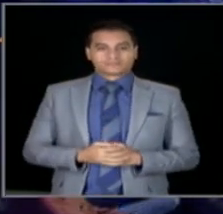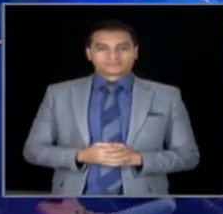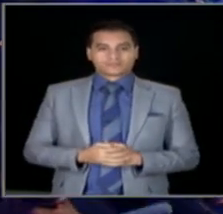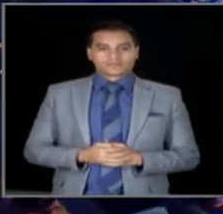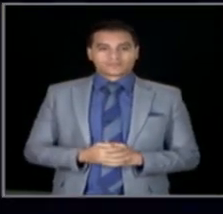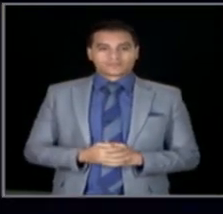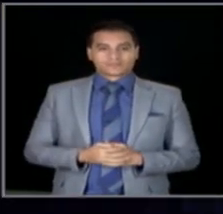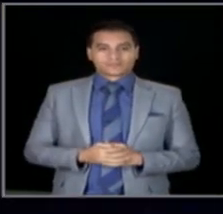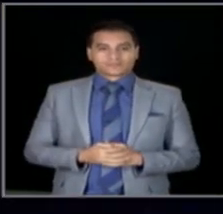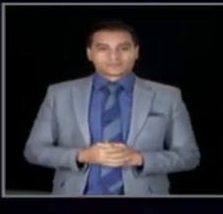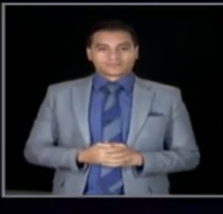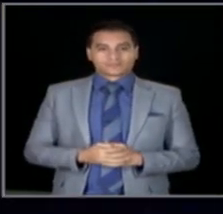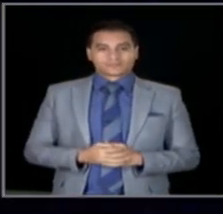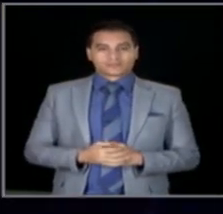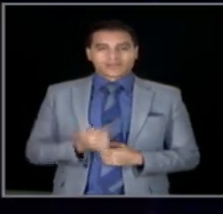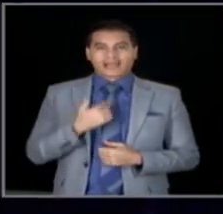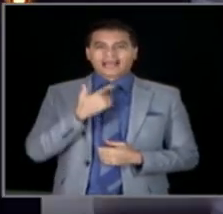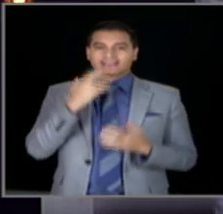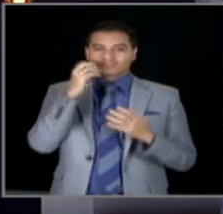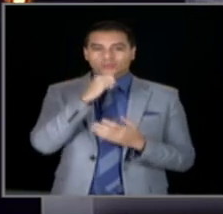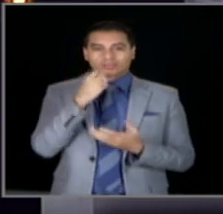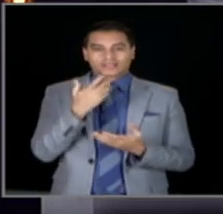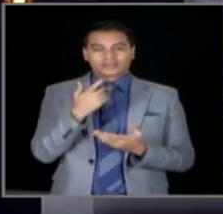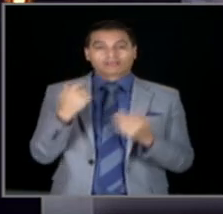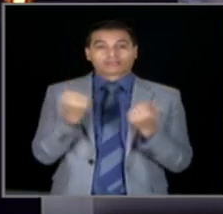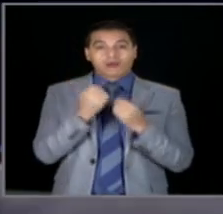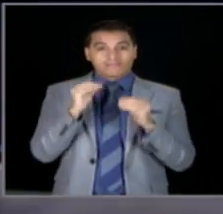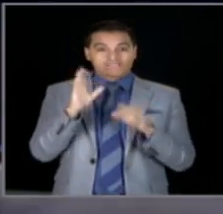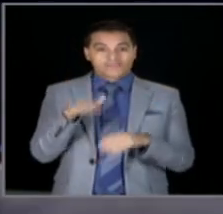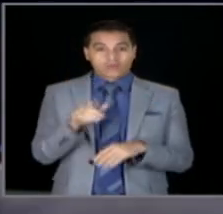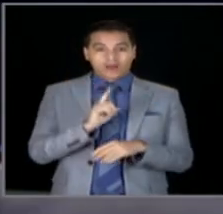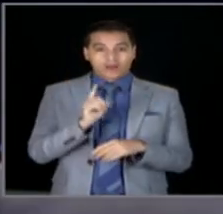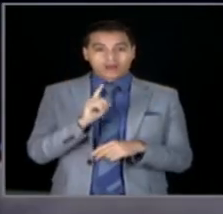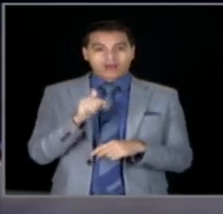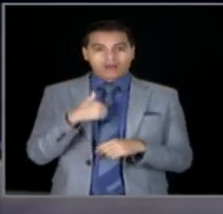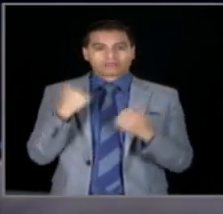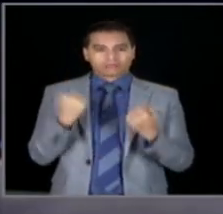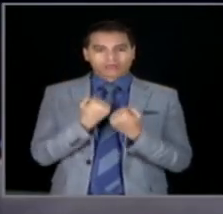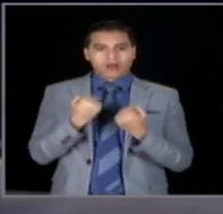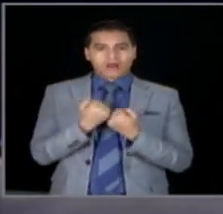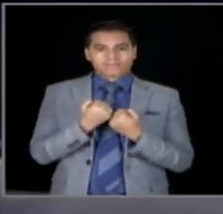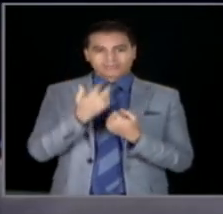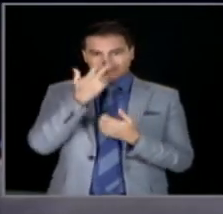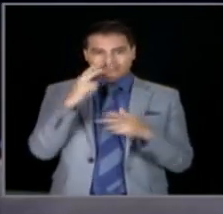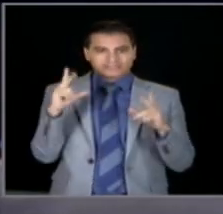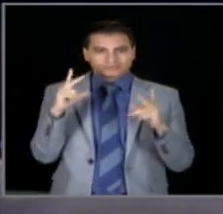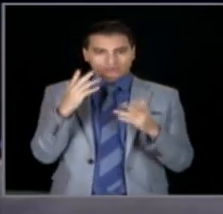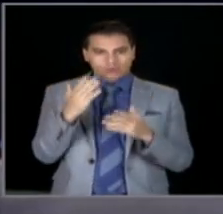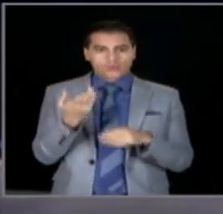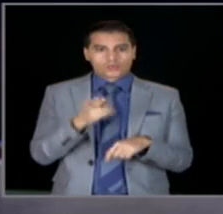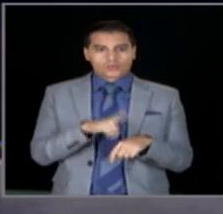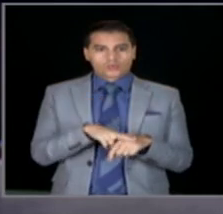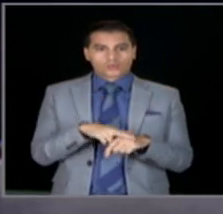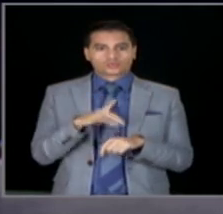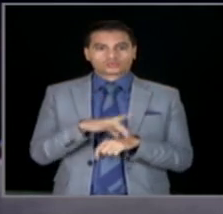كان نفسي أسمع أغنية. لا المرة الجاية بقى. حد دربك على تحت الضغط؟ دربت من خلال التلفزيون،